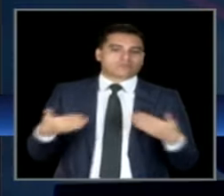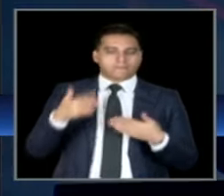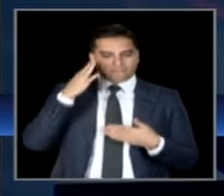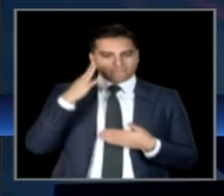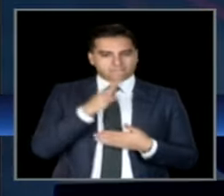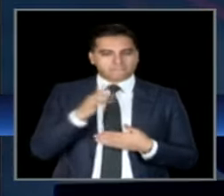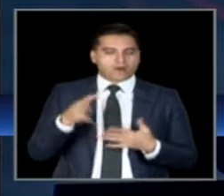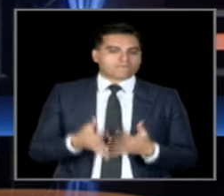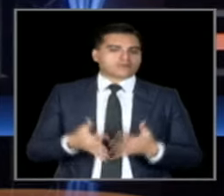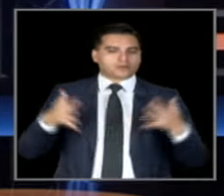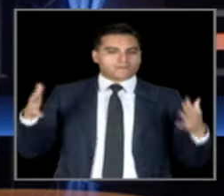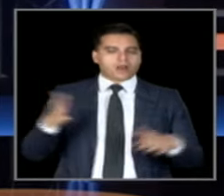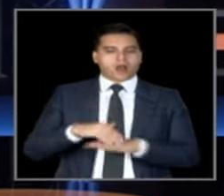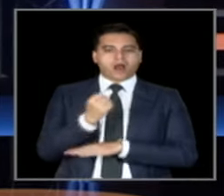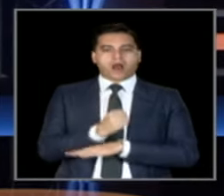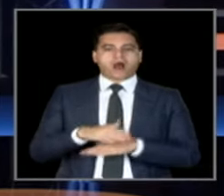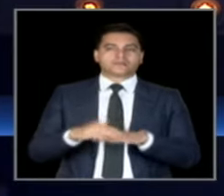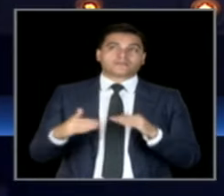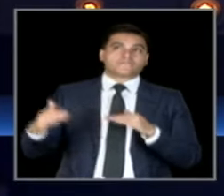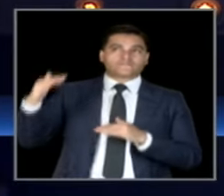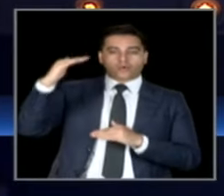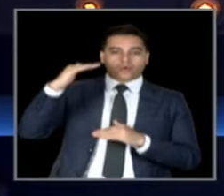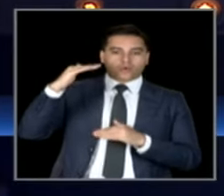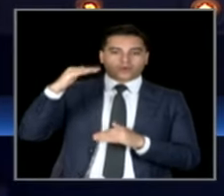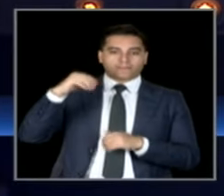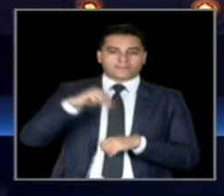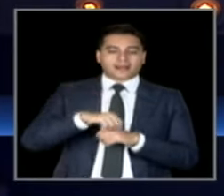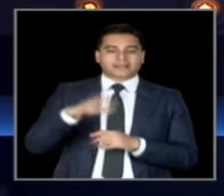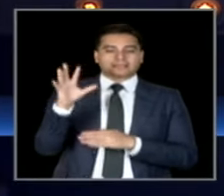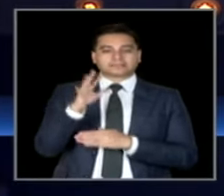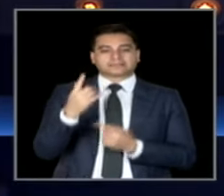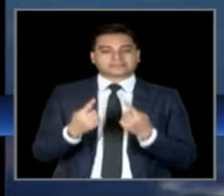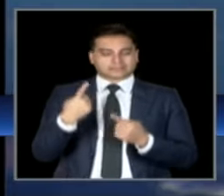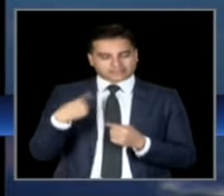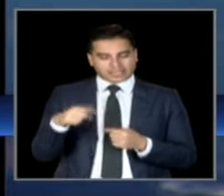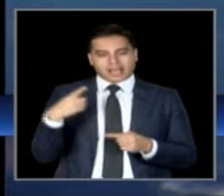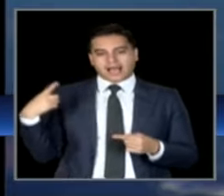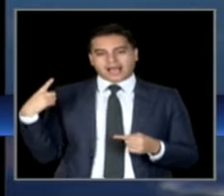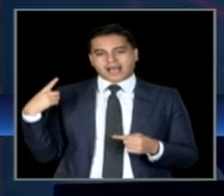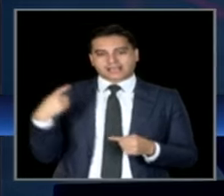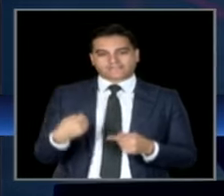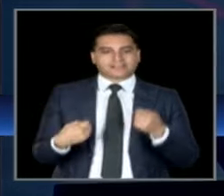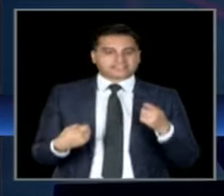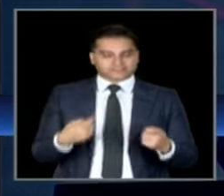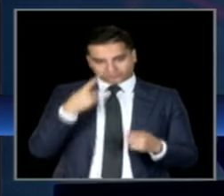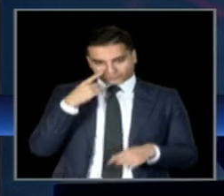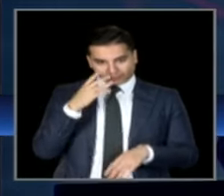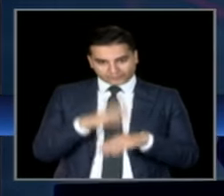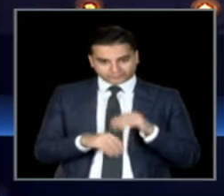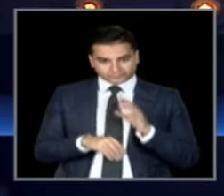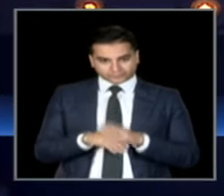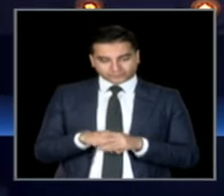سطح الأرض حوالي 1000 متر. هدف بلا مقابل ربيع ومحمد